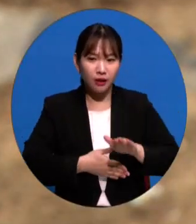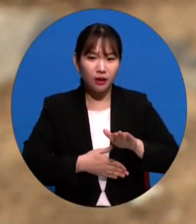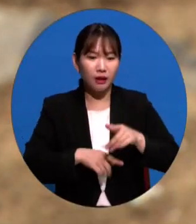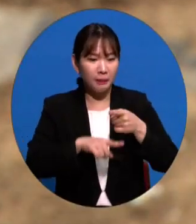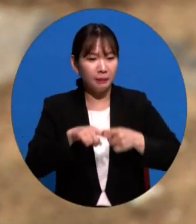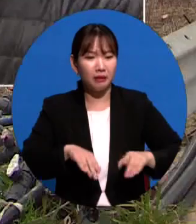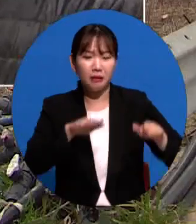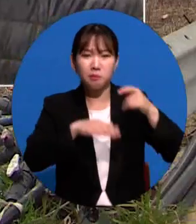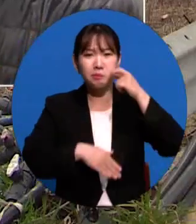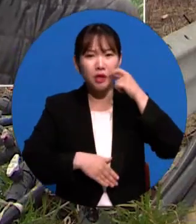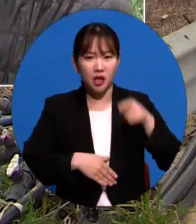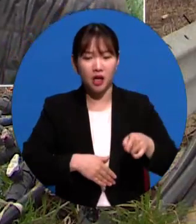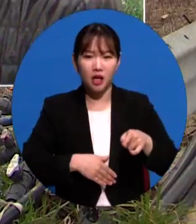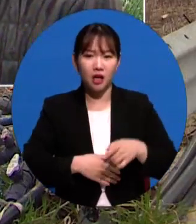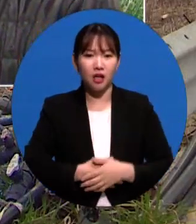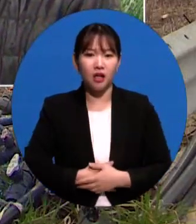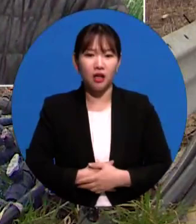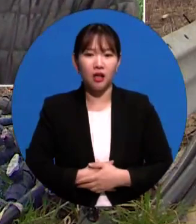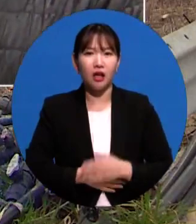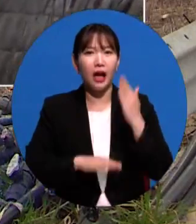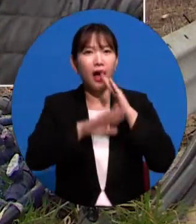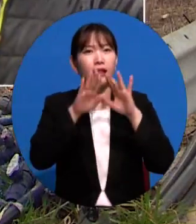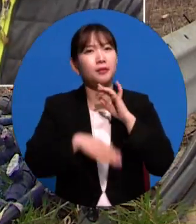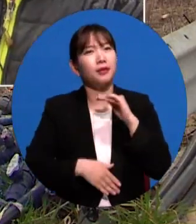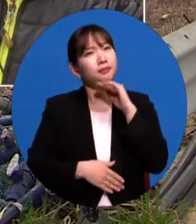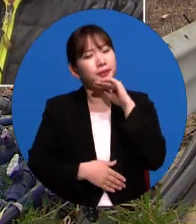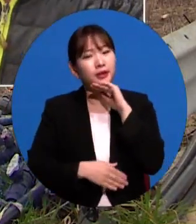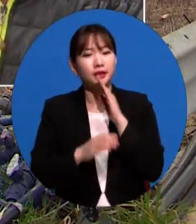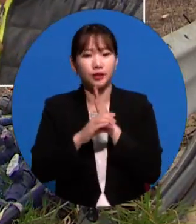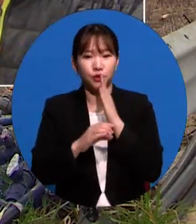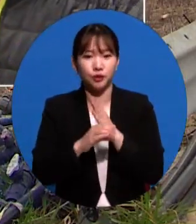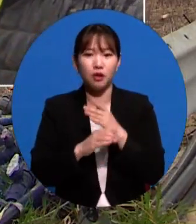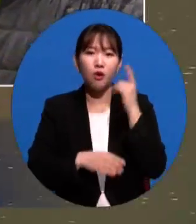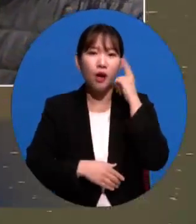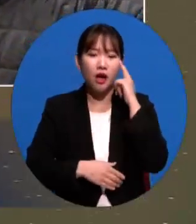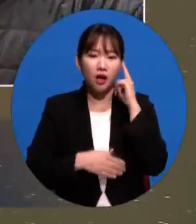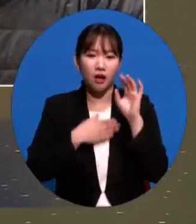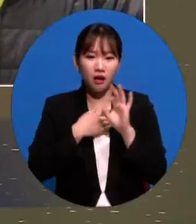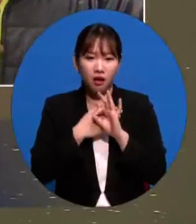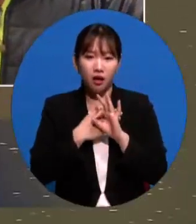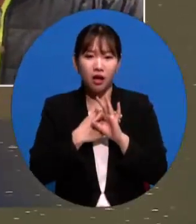있습니다. 하늘만 쳐다보고 있는 실정이죠. 왜냐하면